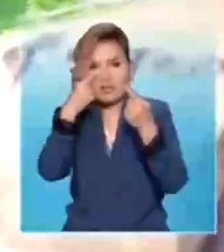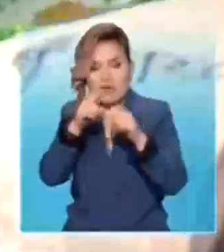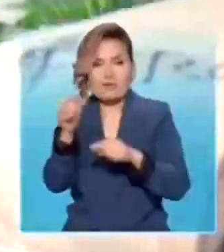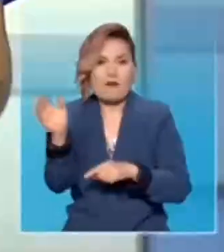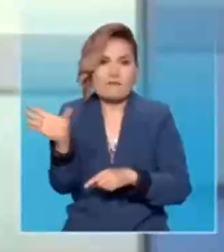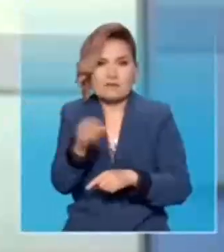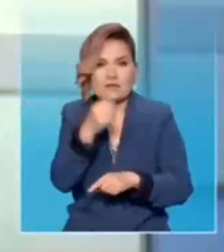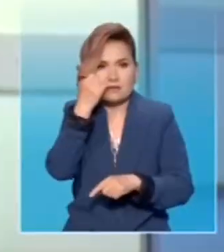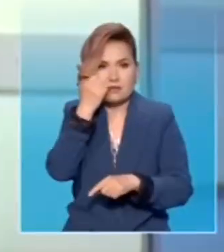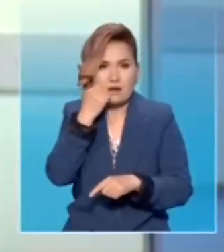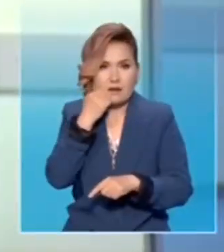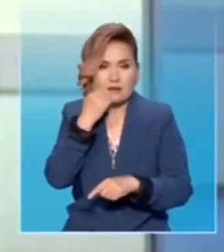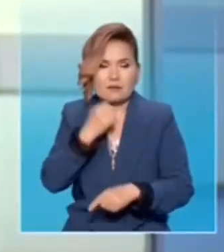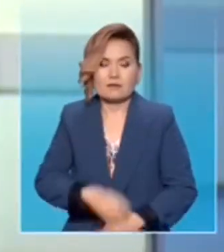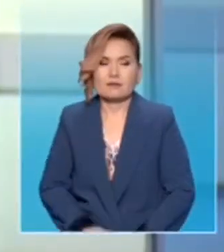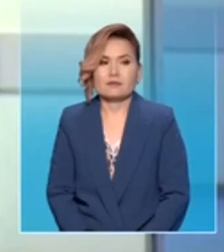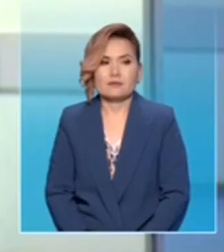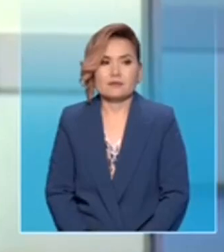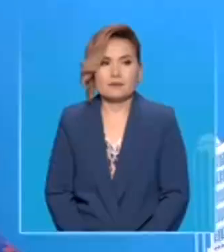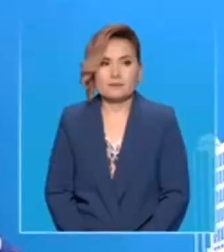ескірген.